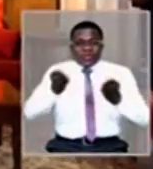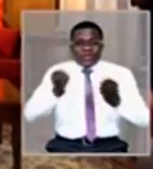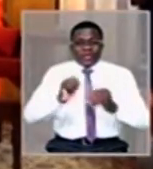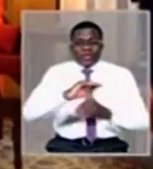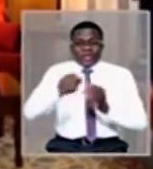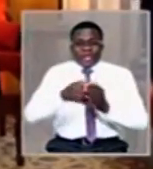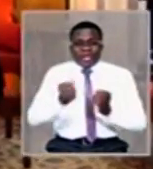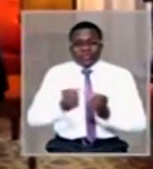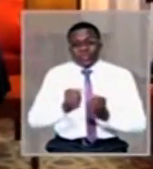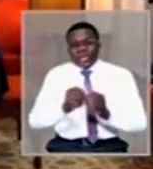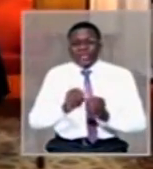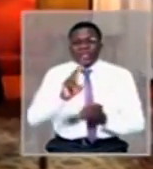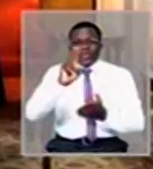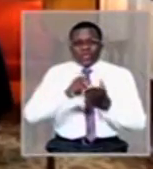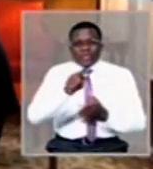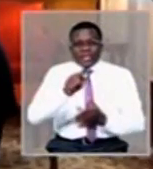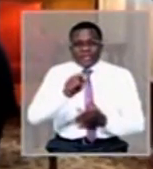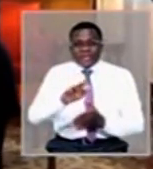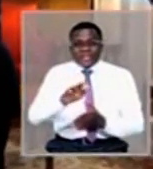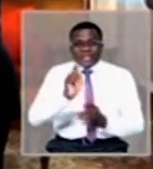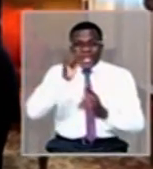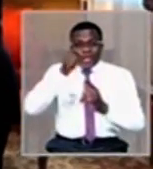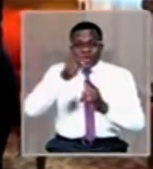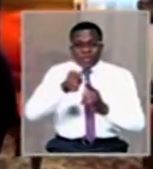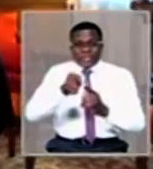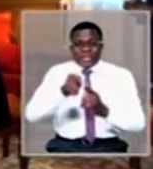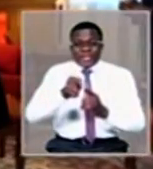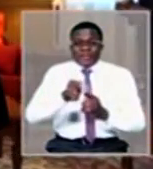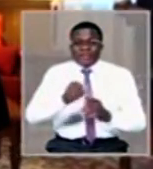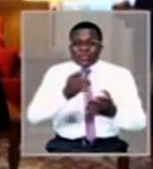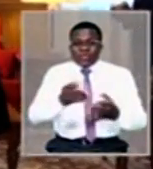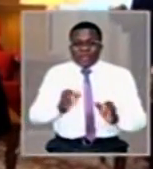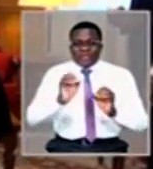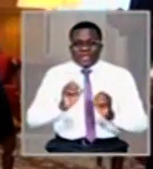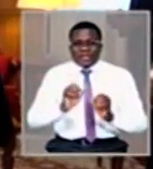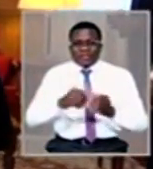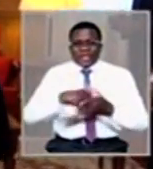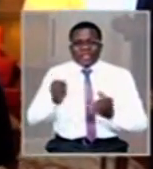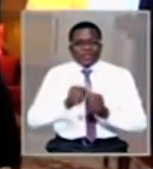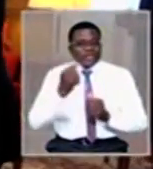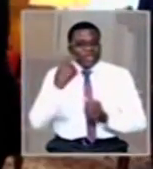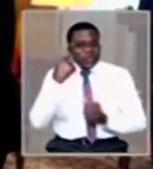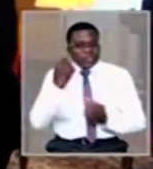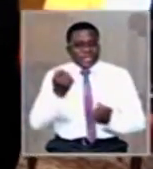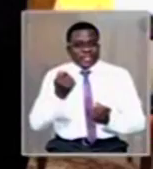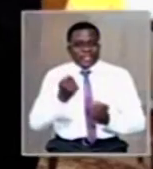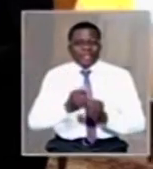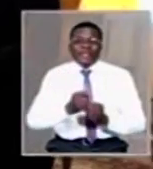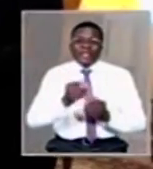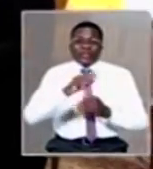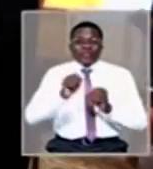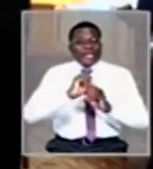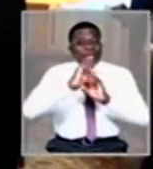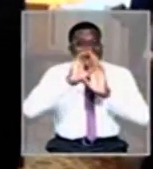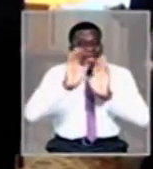tout cas début 2025, et un objectif de fin 2024. À la sortie de cette audience, les bases sont très